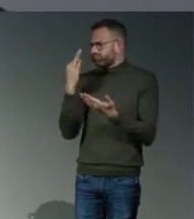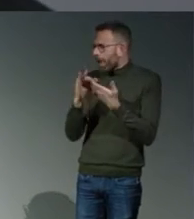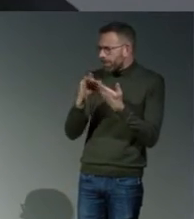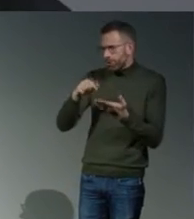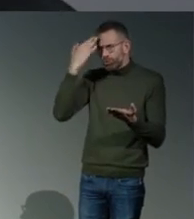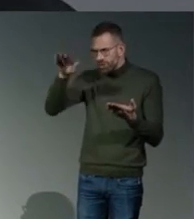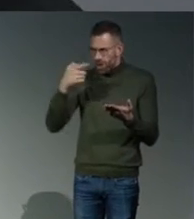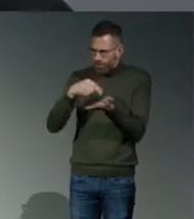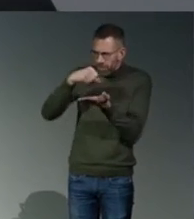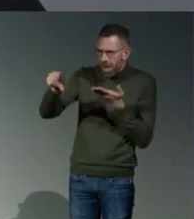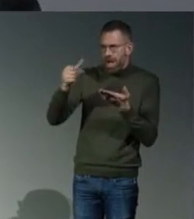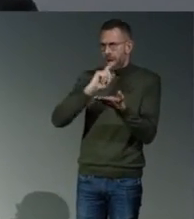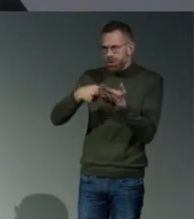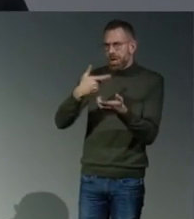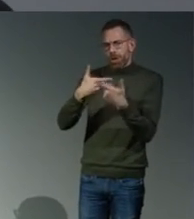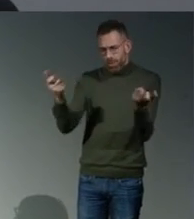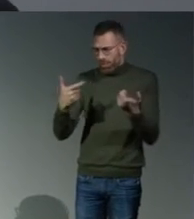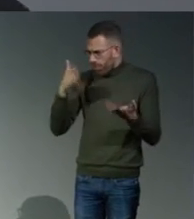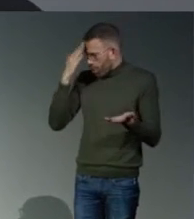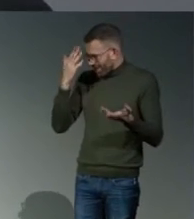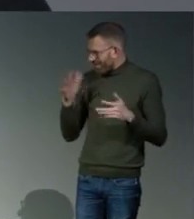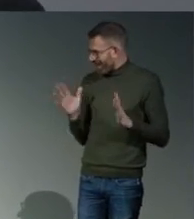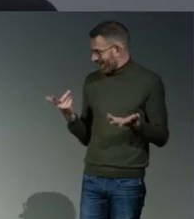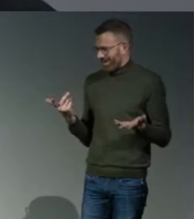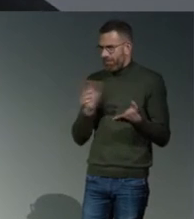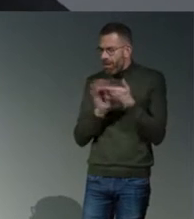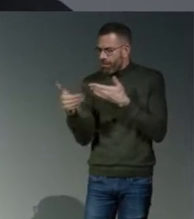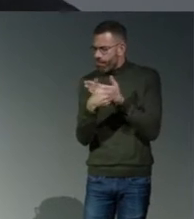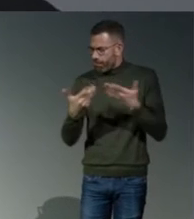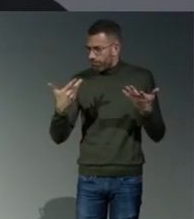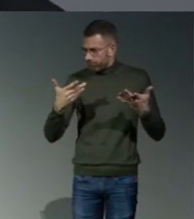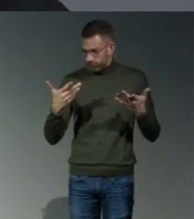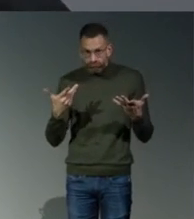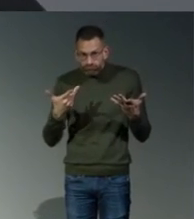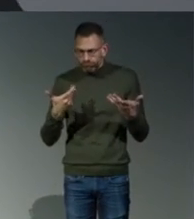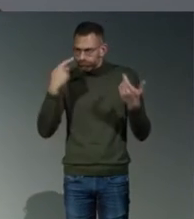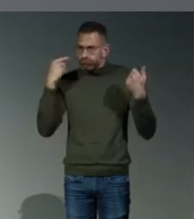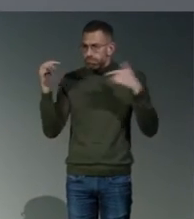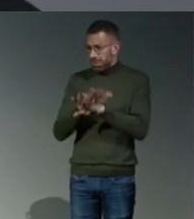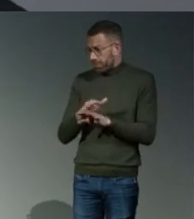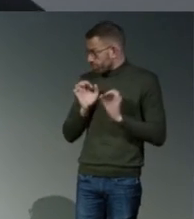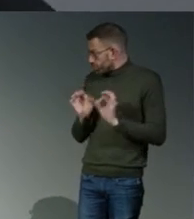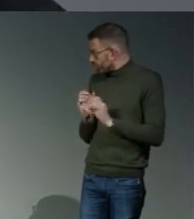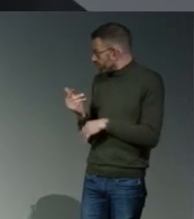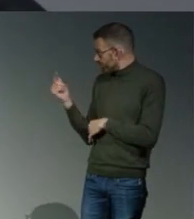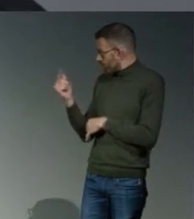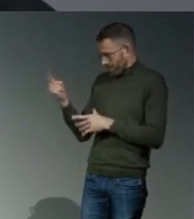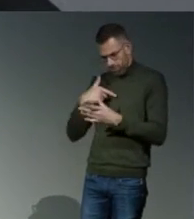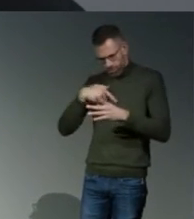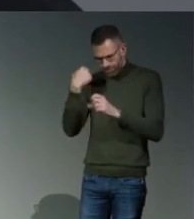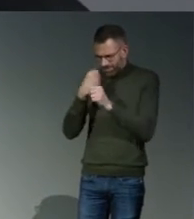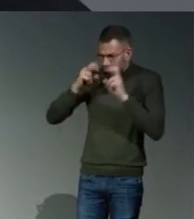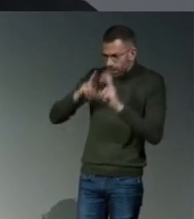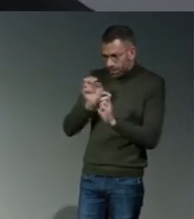pour ça, etc. Mais on n'en maîtrise pas les coulisses. Est-ce que justement, quand on écrit sur les coulisses, parce que c'est ce que vous faites,